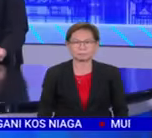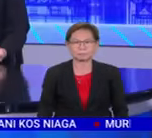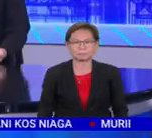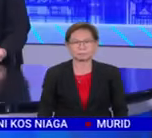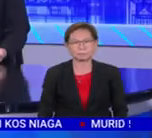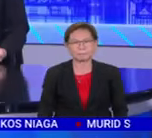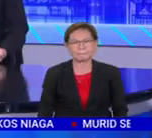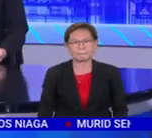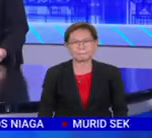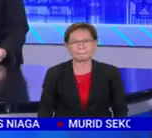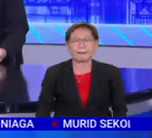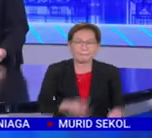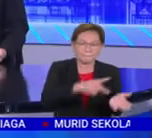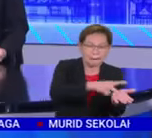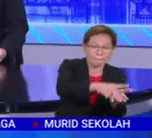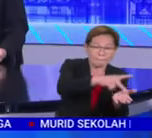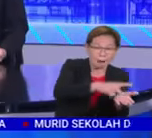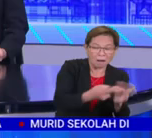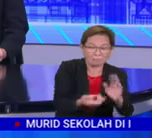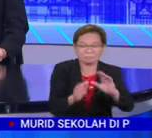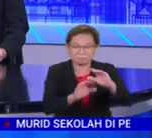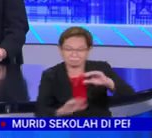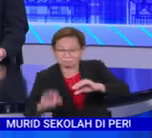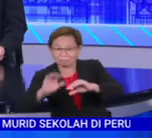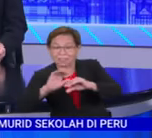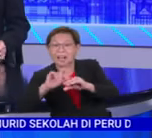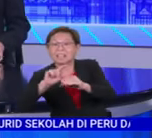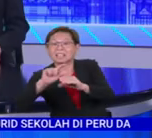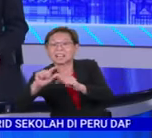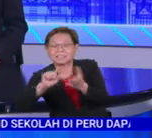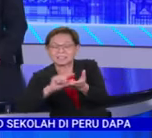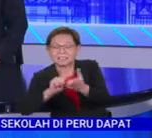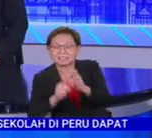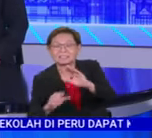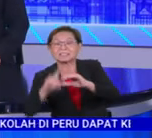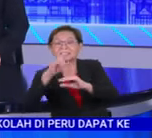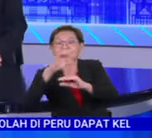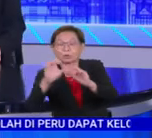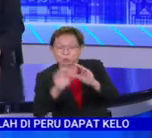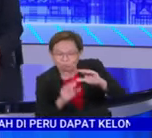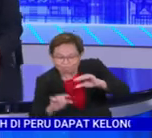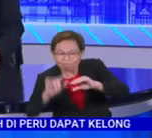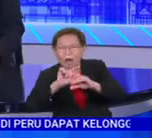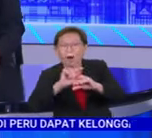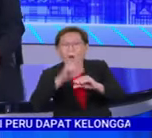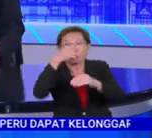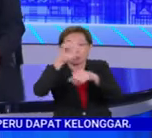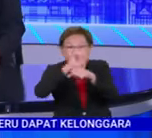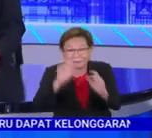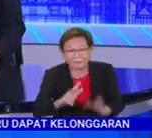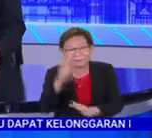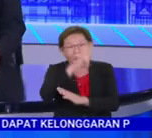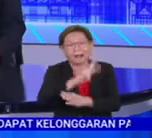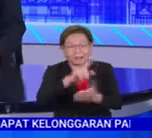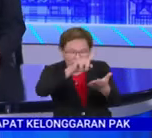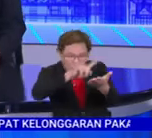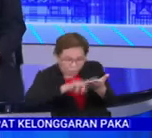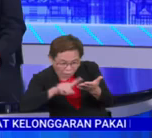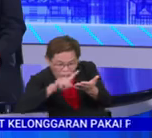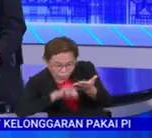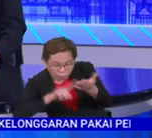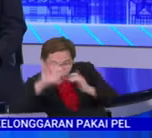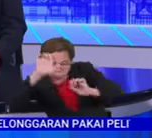Dalam pada itu, bentuk bayaran kenaikan gaji tahunan KGT tambahan khas RM100 untuk penjawat awam bakal disemak